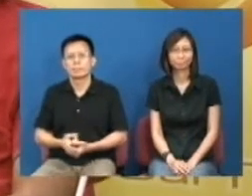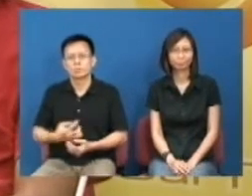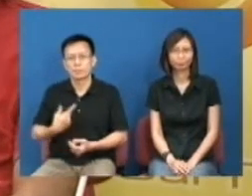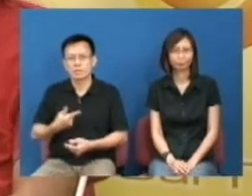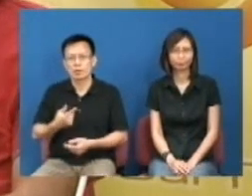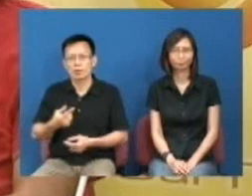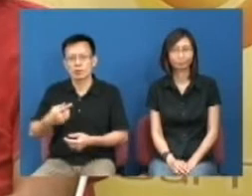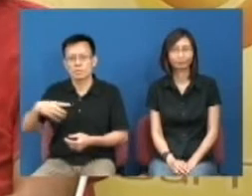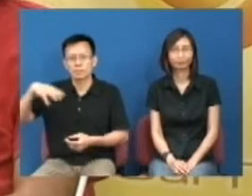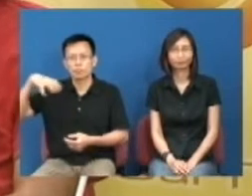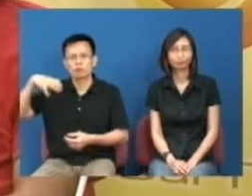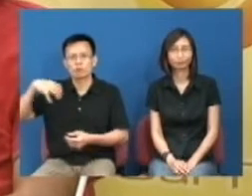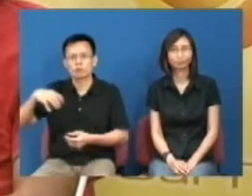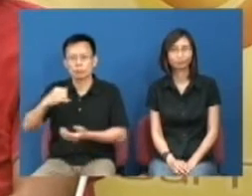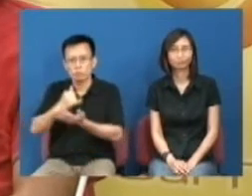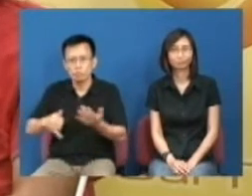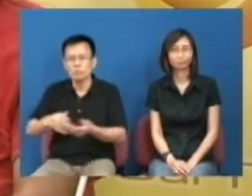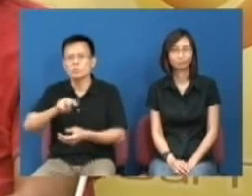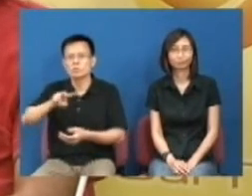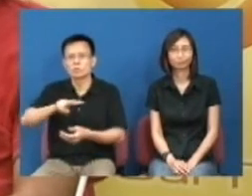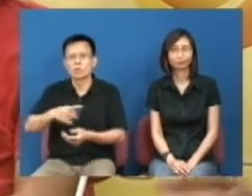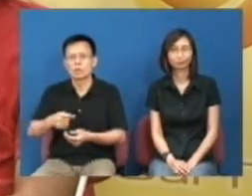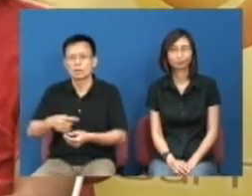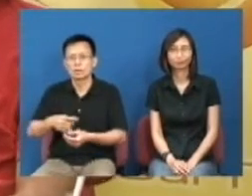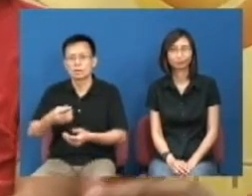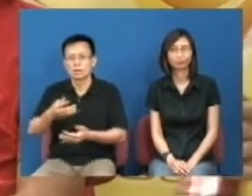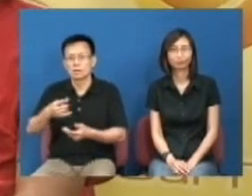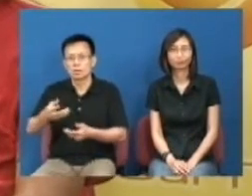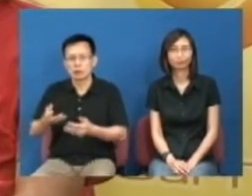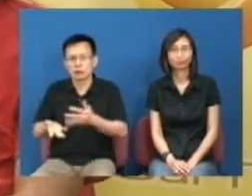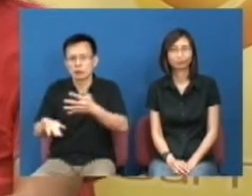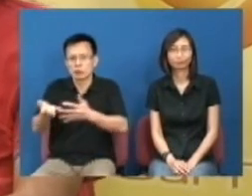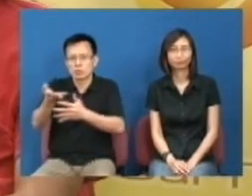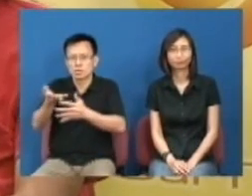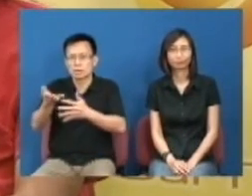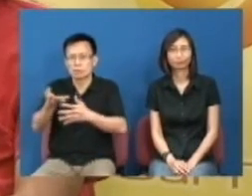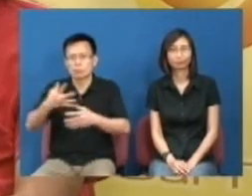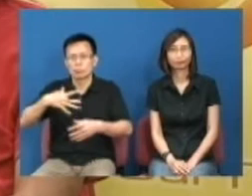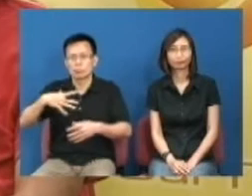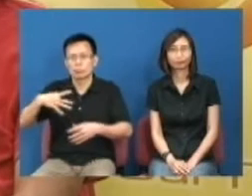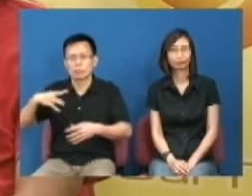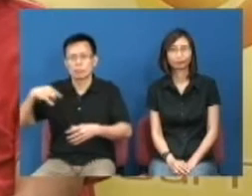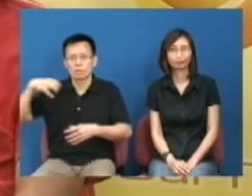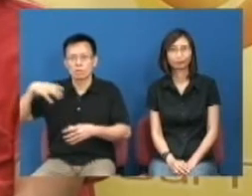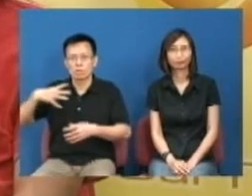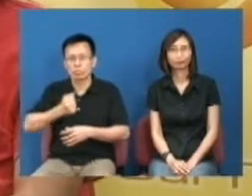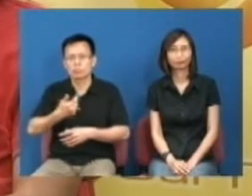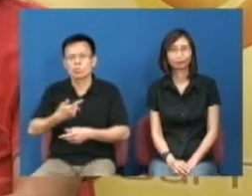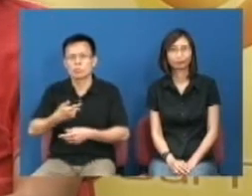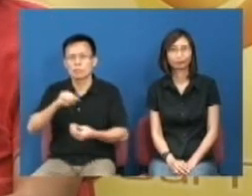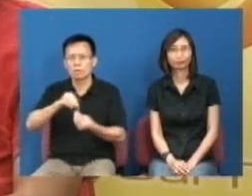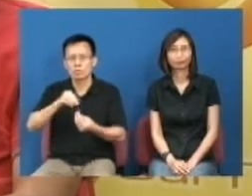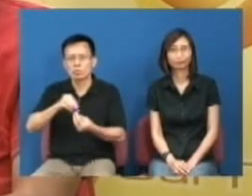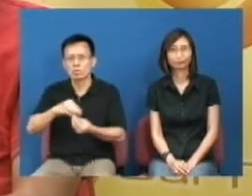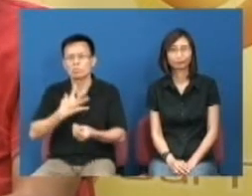呢個張建宗走嘅時候咁，張建宗係常被升去做局長噶嘛，有院識。咁啊，鄭林傑升就